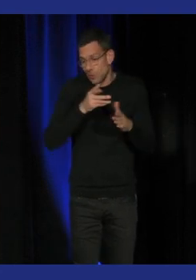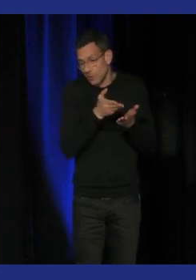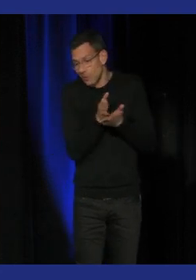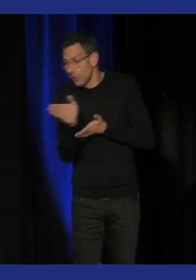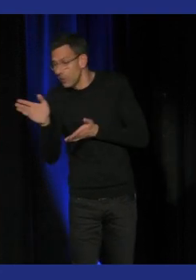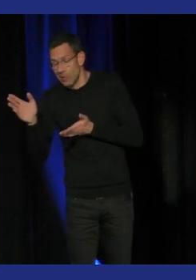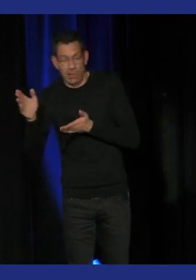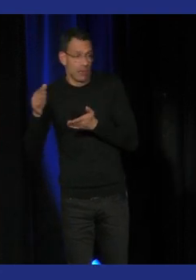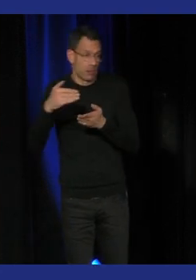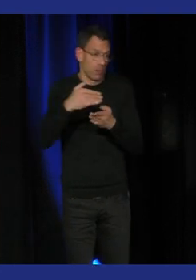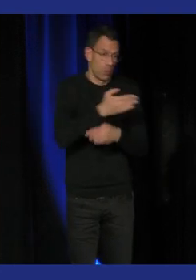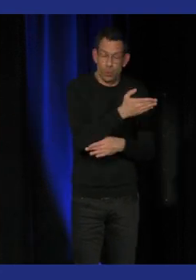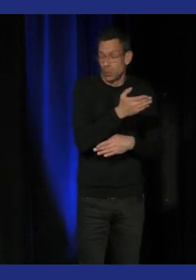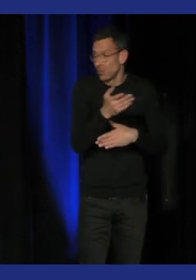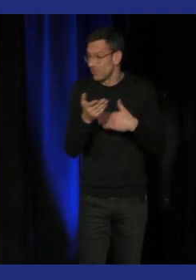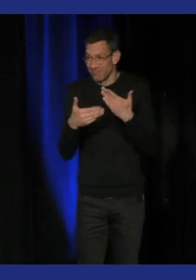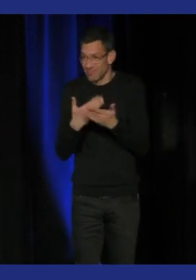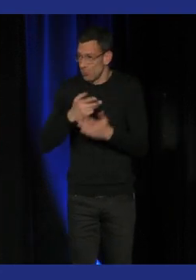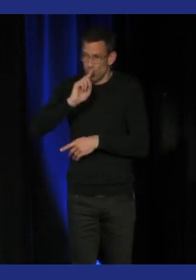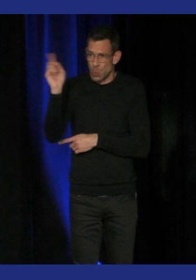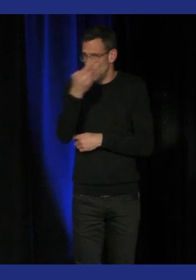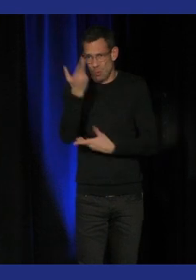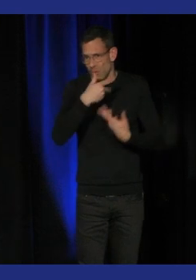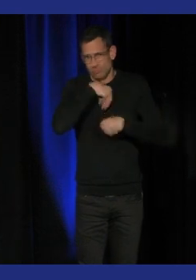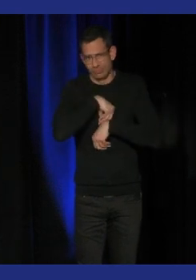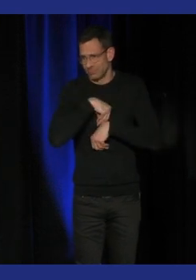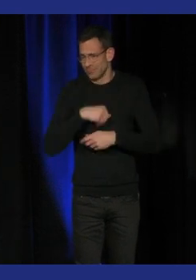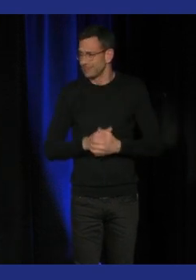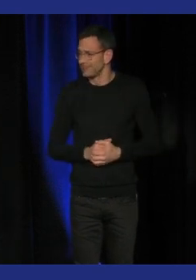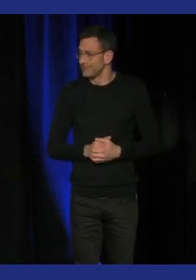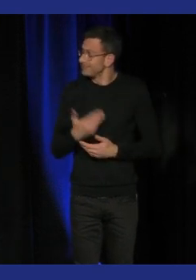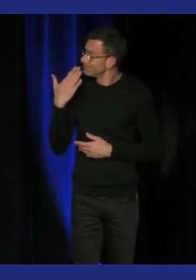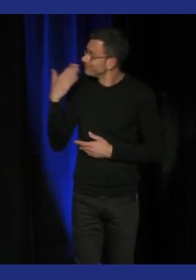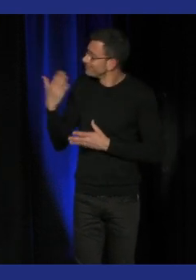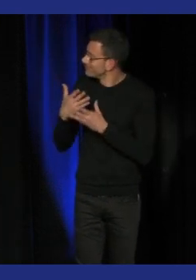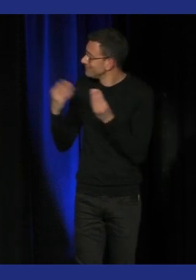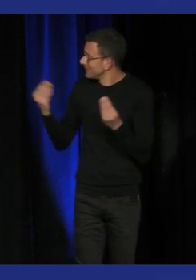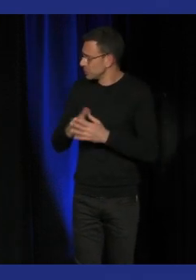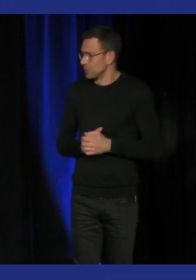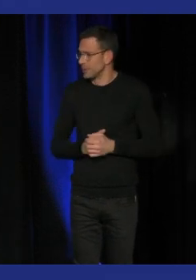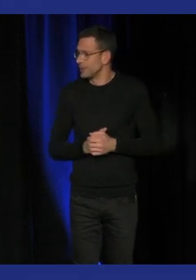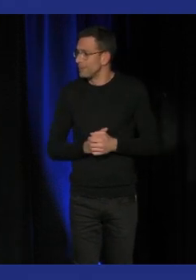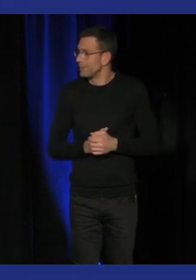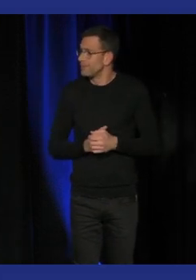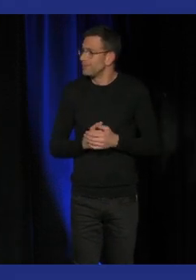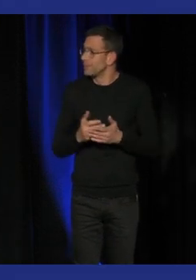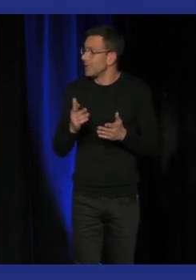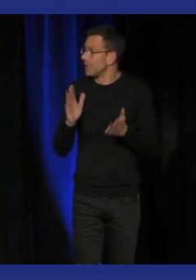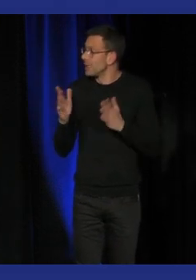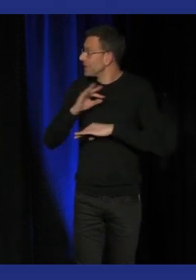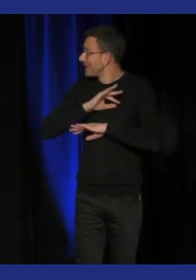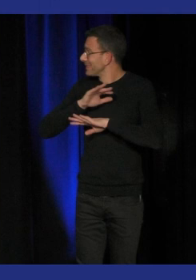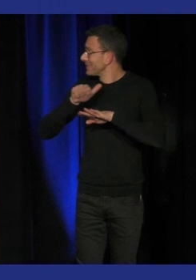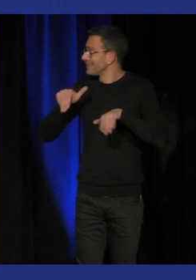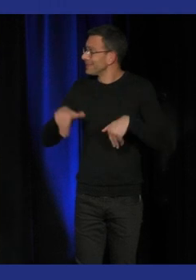mais qui cohabitent en fait sans cesse chez tout le monde, quoi. Merci Charlotte. Du coup, peut-être pour terminer, la